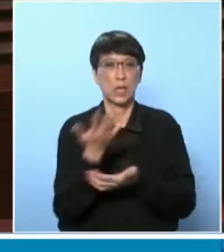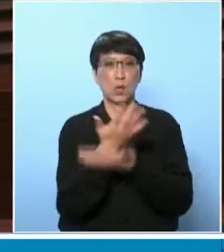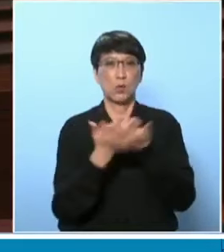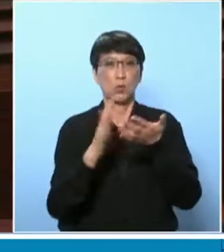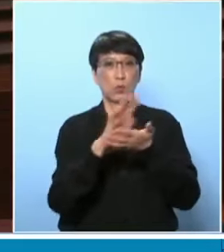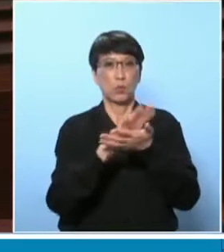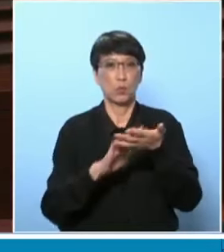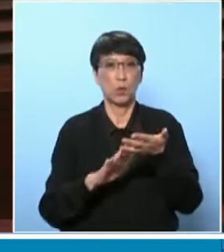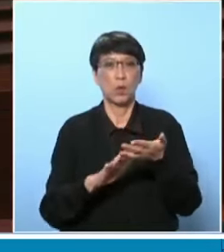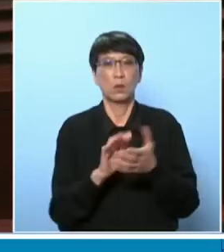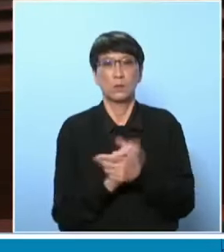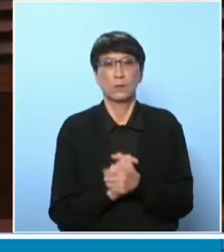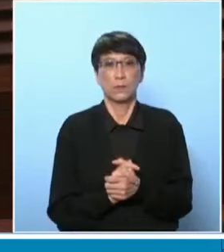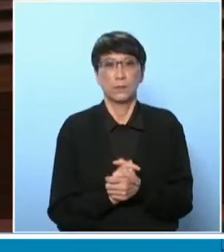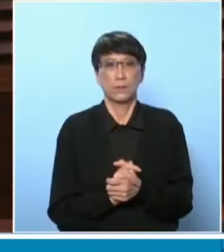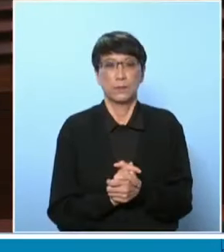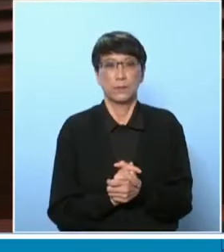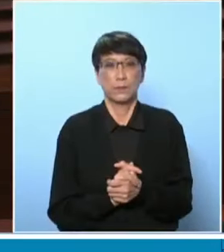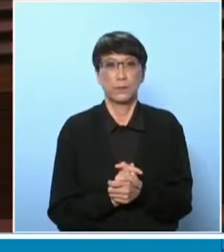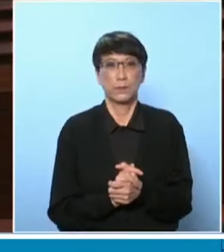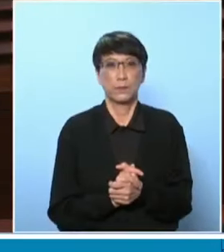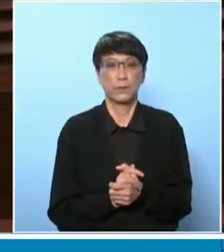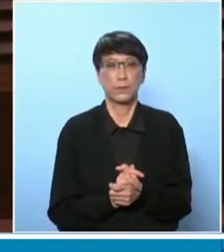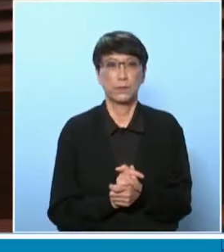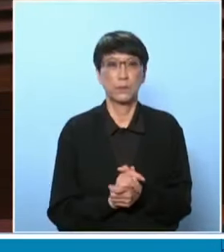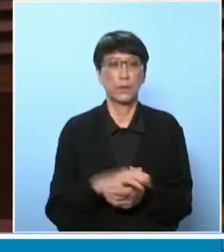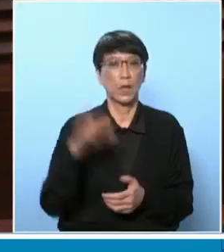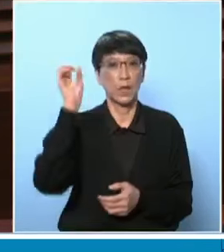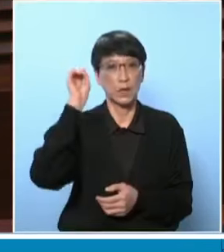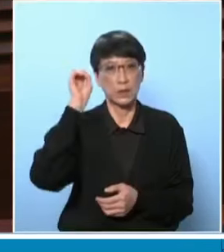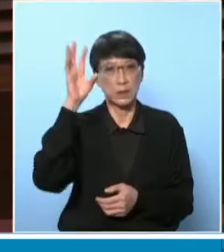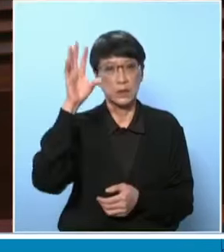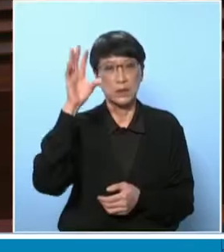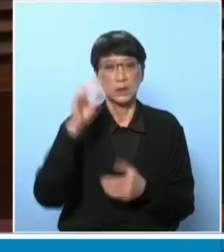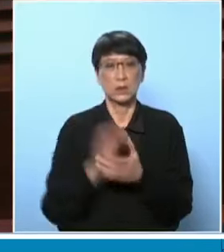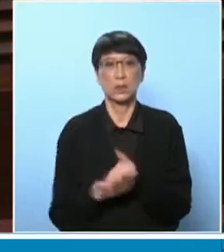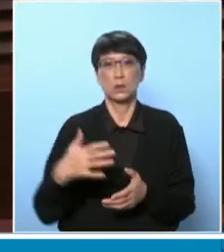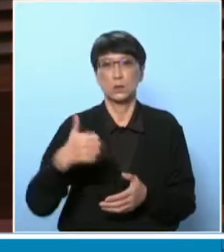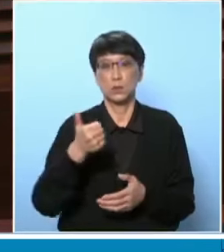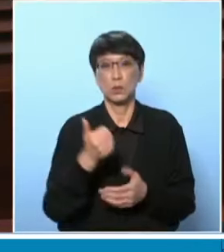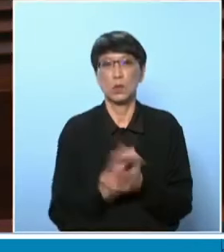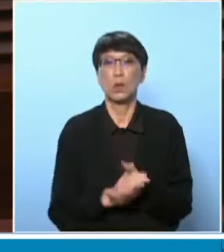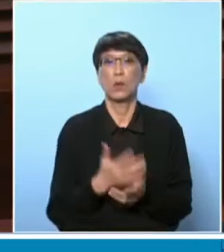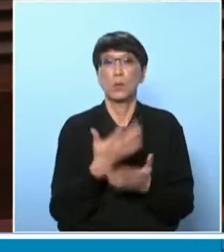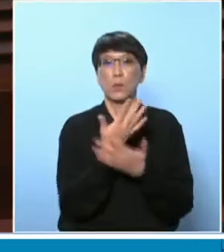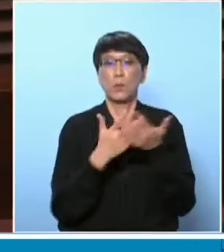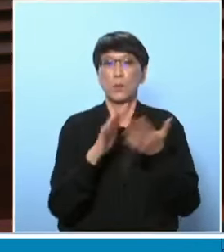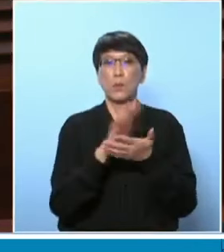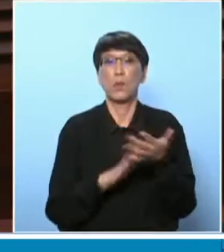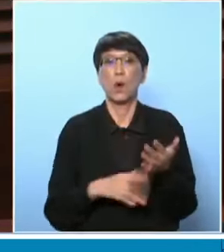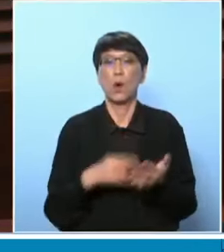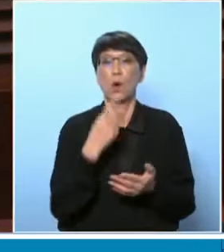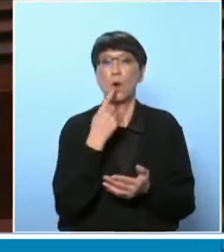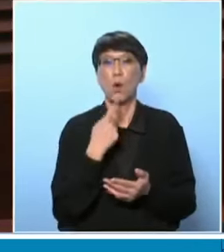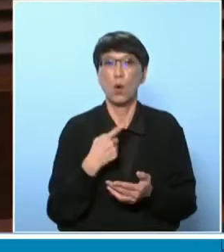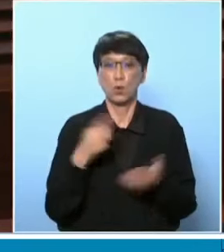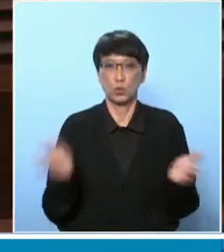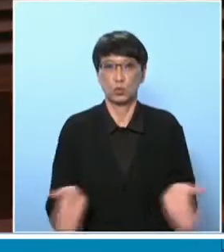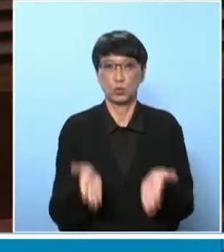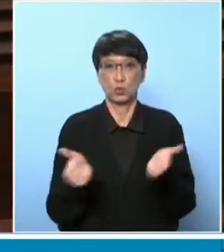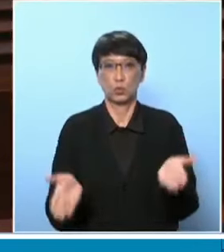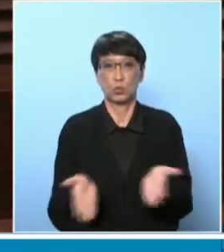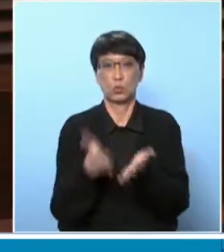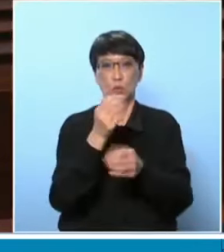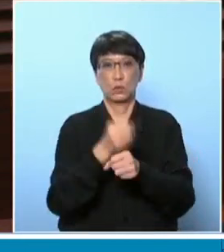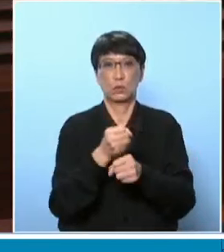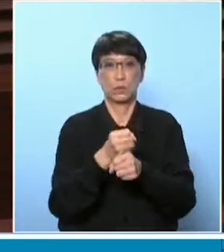用一些所謂即係意見的領袖啦、KOL 啦、一些網紅啦，一起去做一些多一些的推廣的工